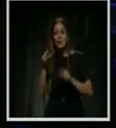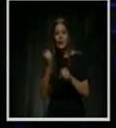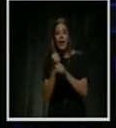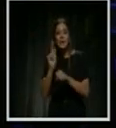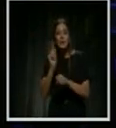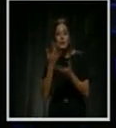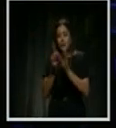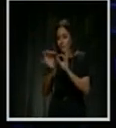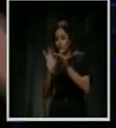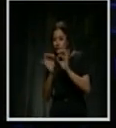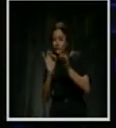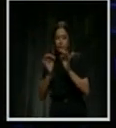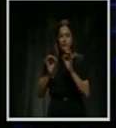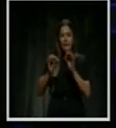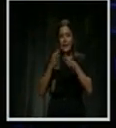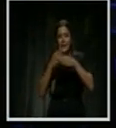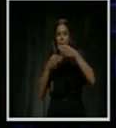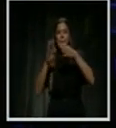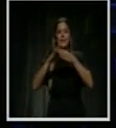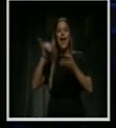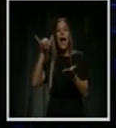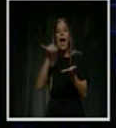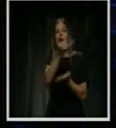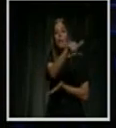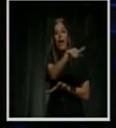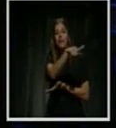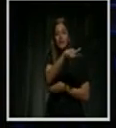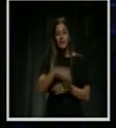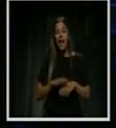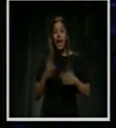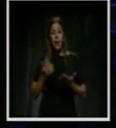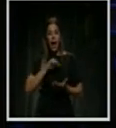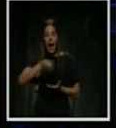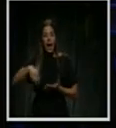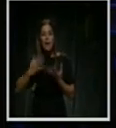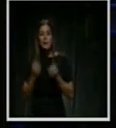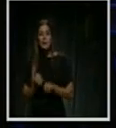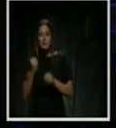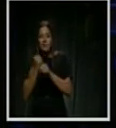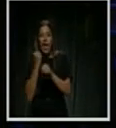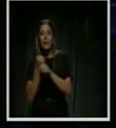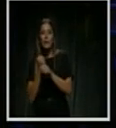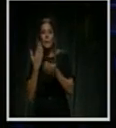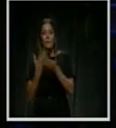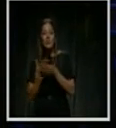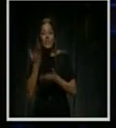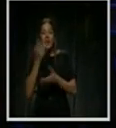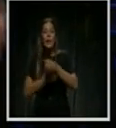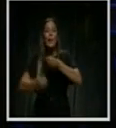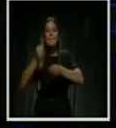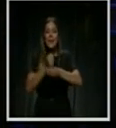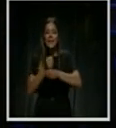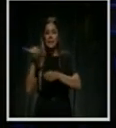l-istruttura tal-ajruplani. Mela ma' Jean Lloyd irridu nfasslu t-tisħiħ tal-viżjoni tagħna biex aktar kumpaniji ta'